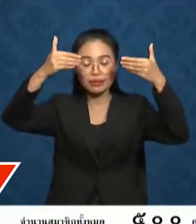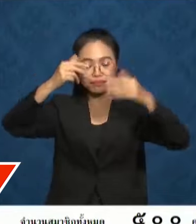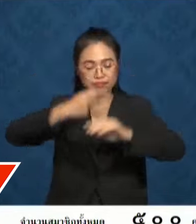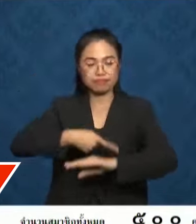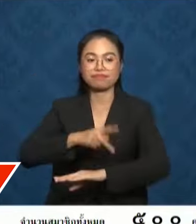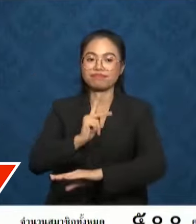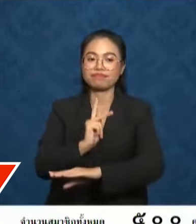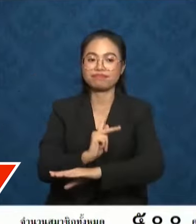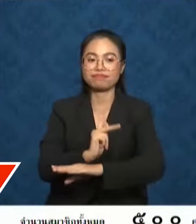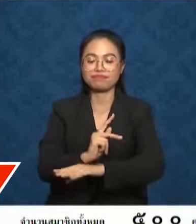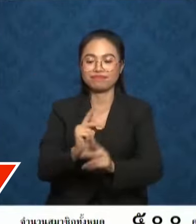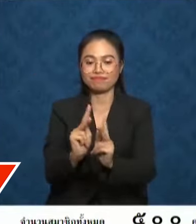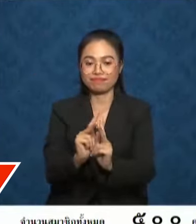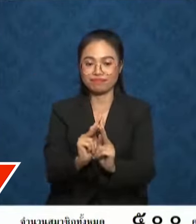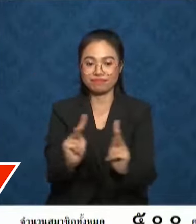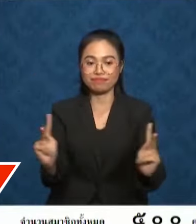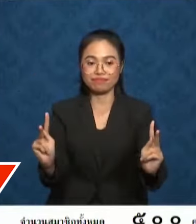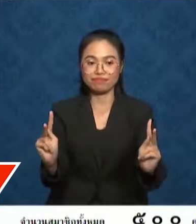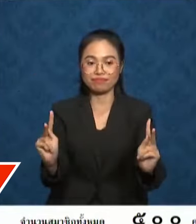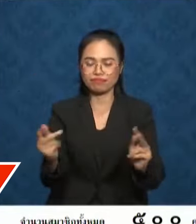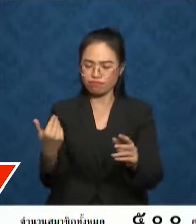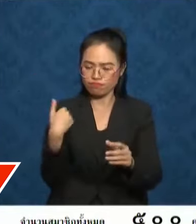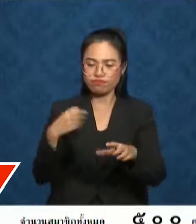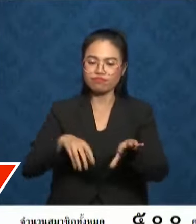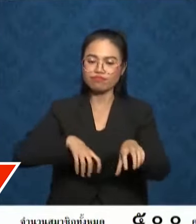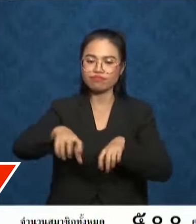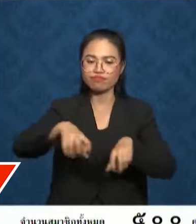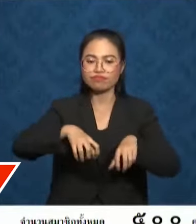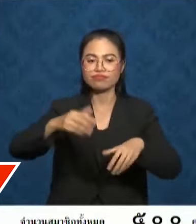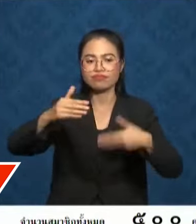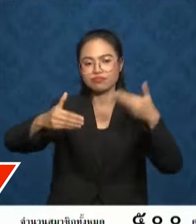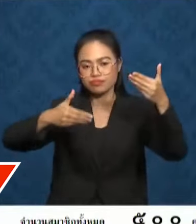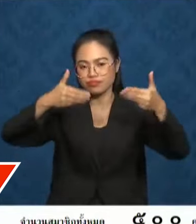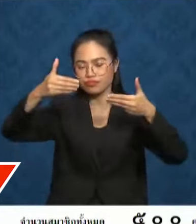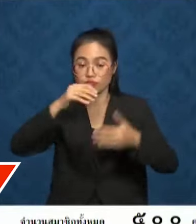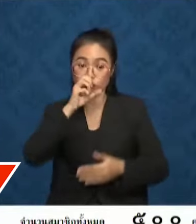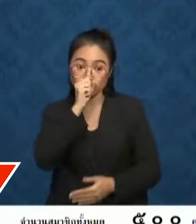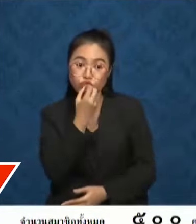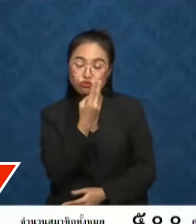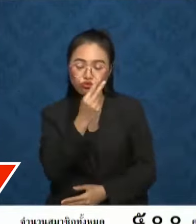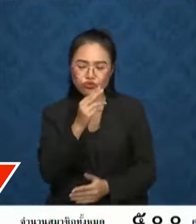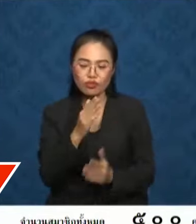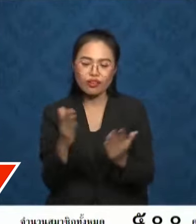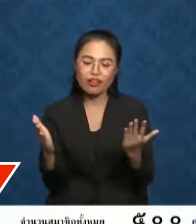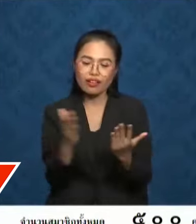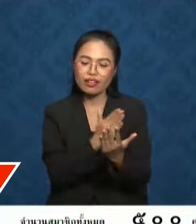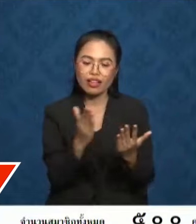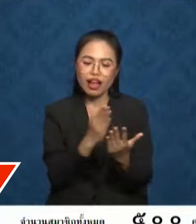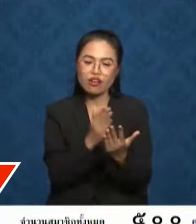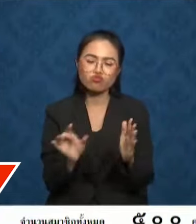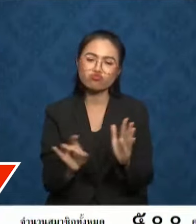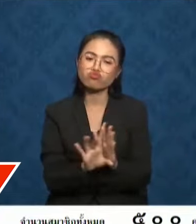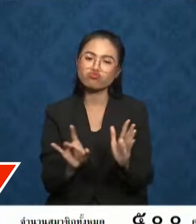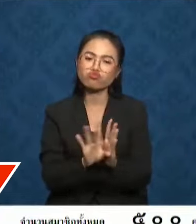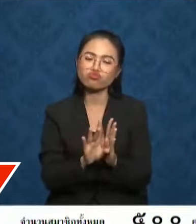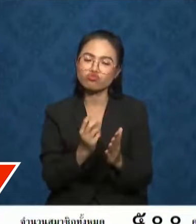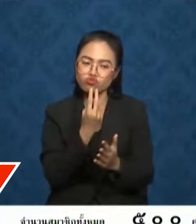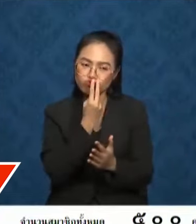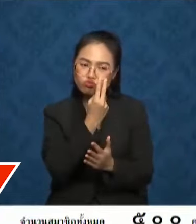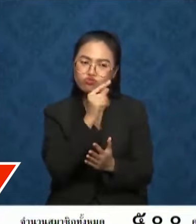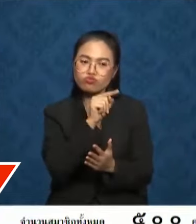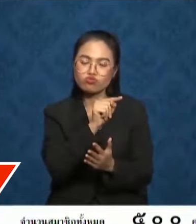านกรรมาธิการ thấyา ได้จัด Beyond Releในหนาไท้ ของเล่ม racesก็